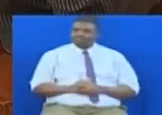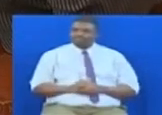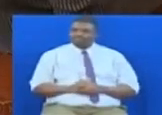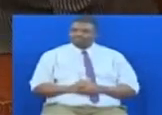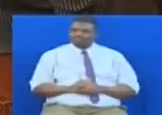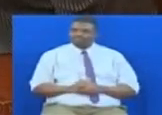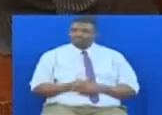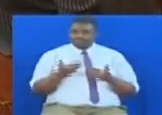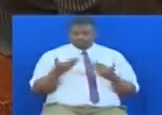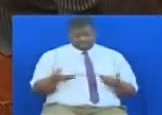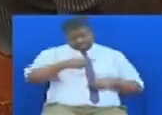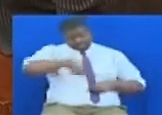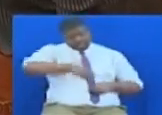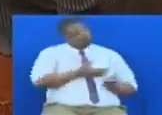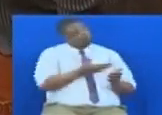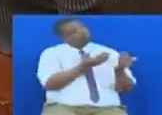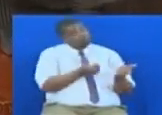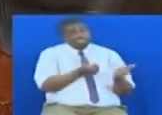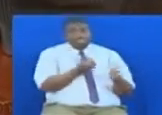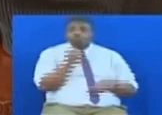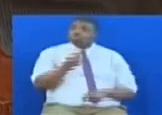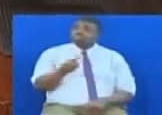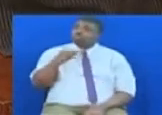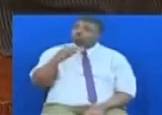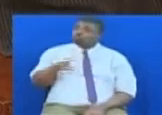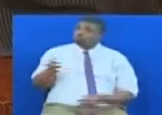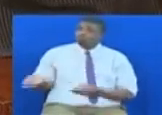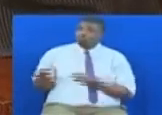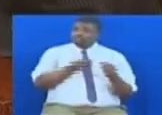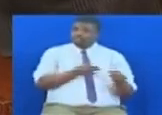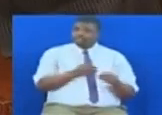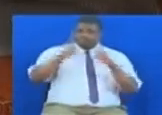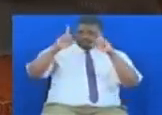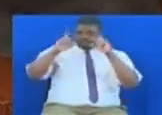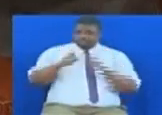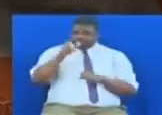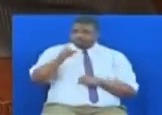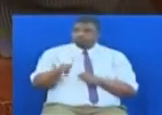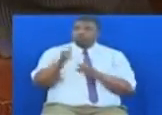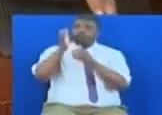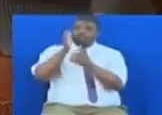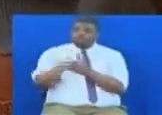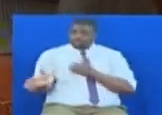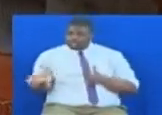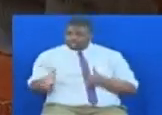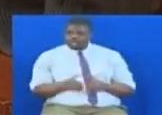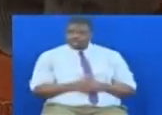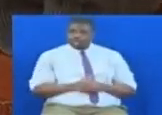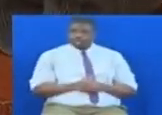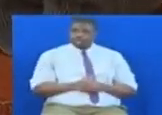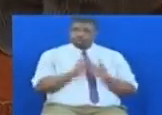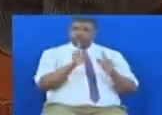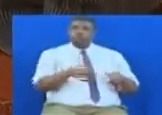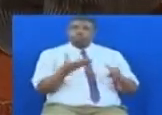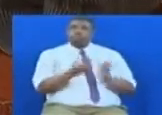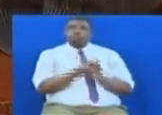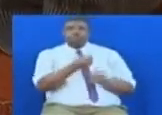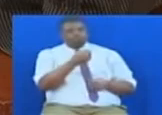Kwa hiyo sisi tunawasubiri. Waje hapa waseme uongo tuwaletee picha ya mtu aliyekimbia, aliyekuwa na mwenyekiti.